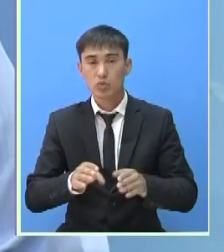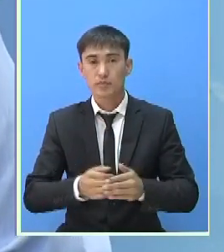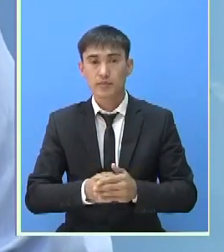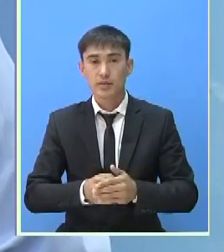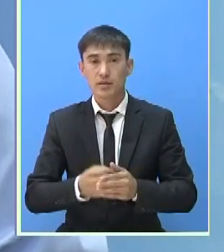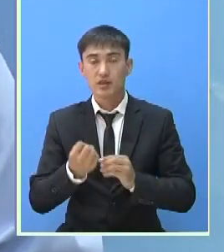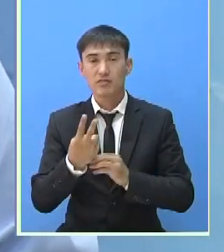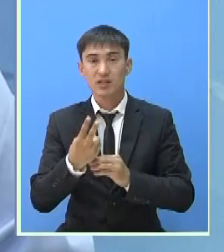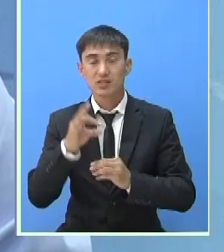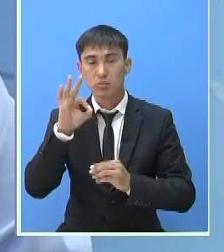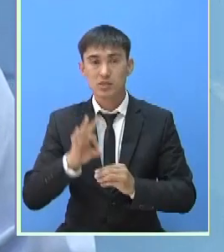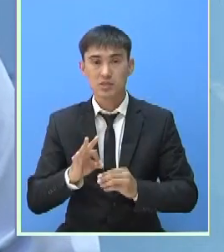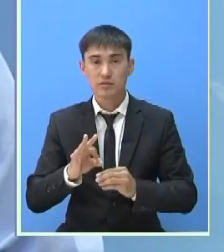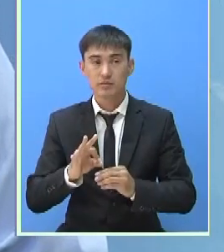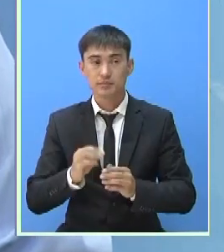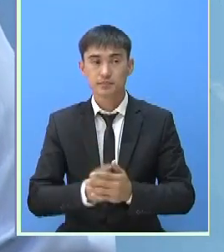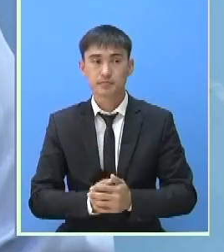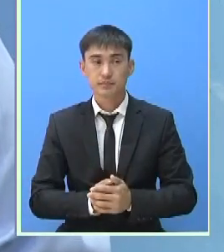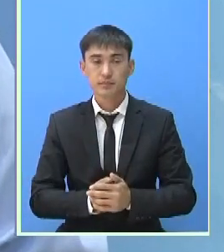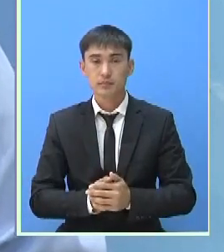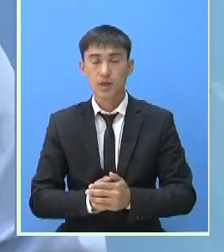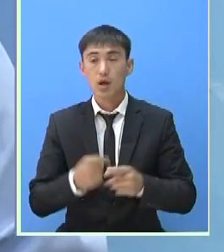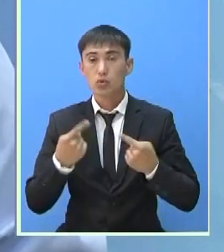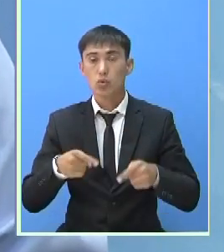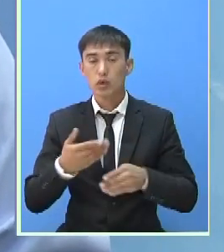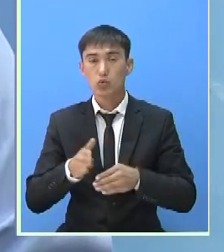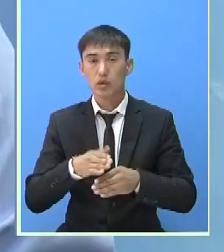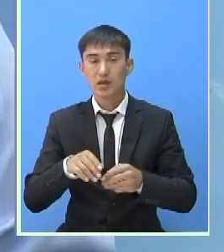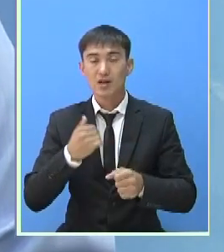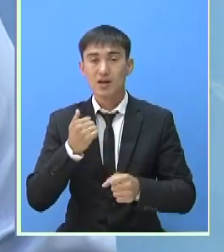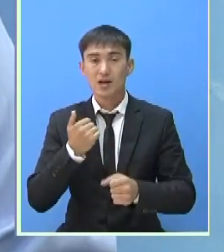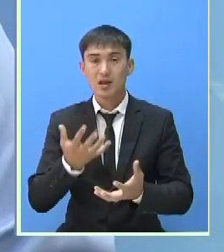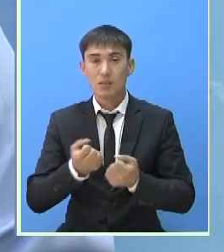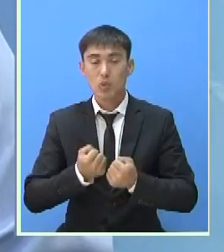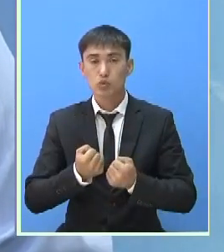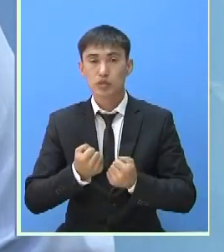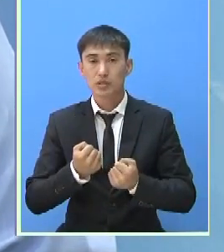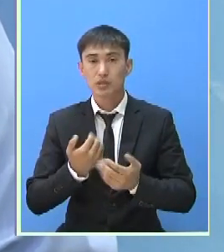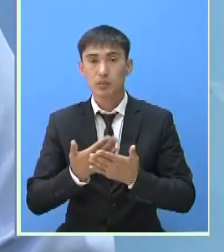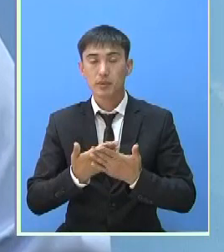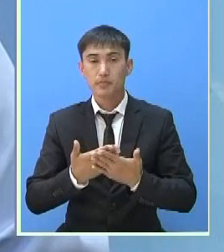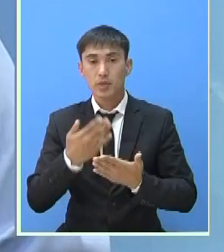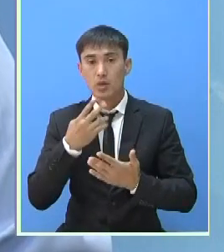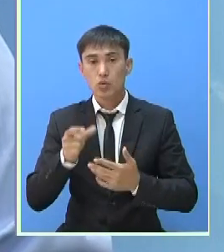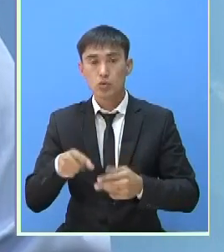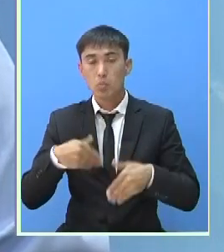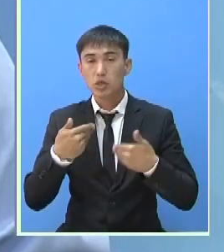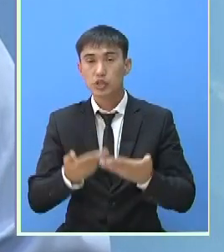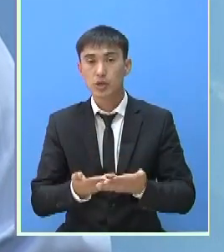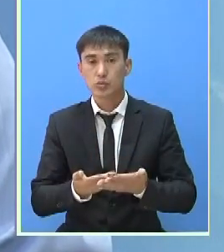на 12%. Основная доля – это получается, как люди обращаются,